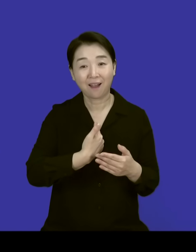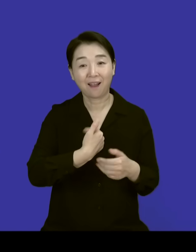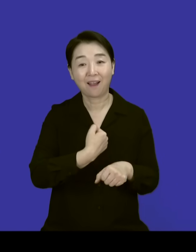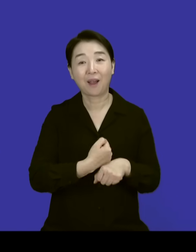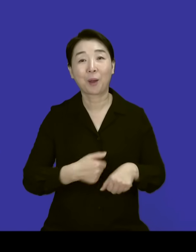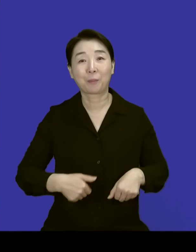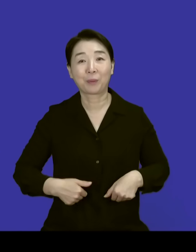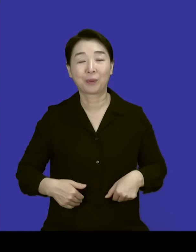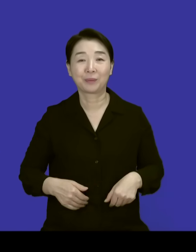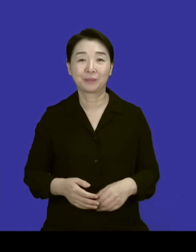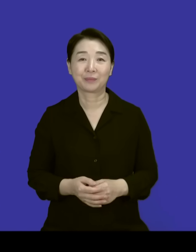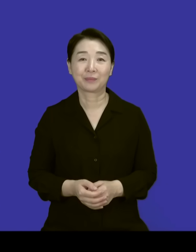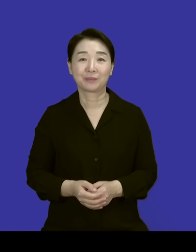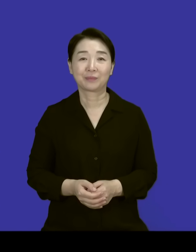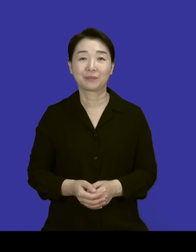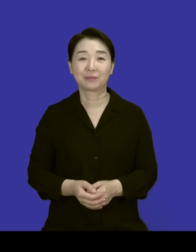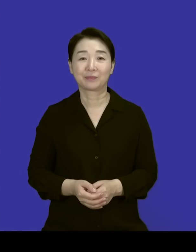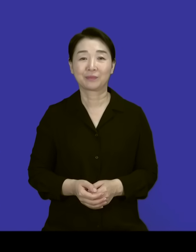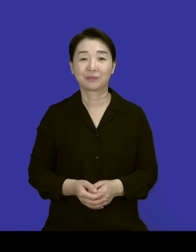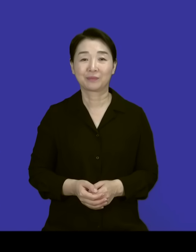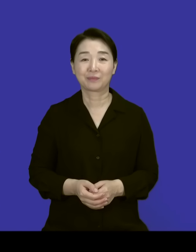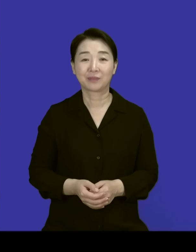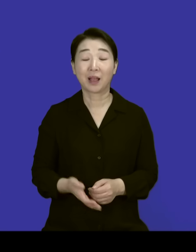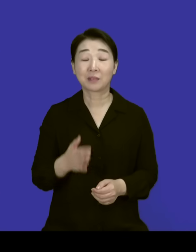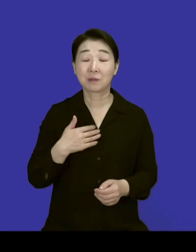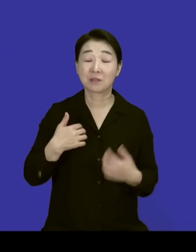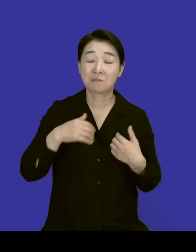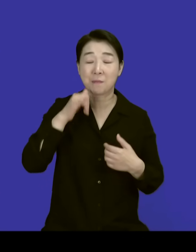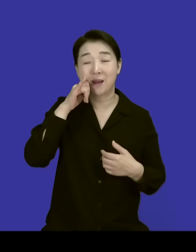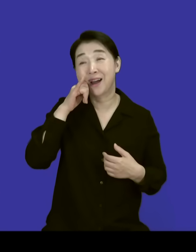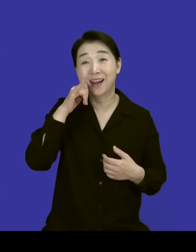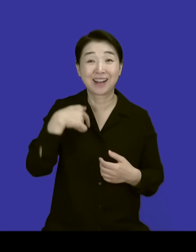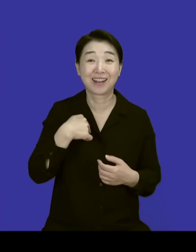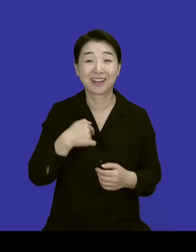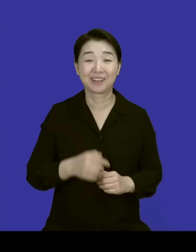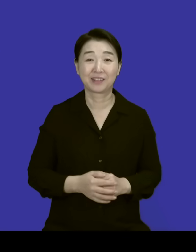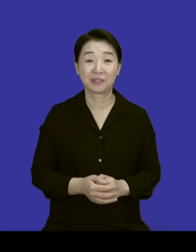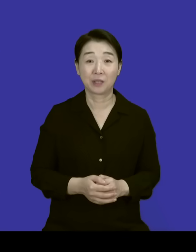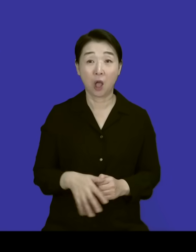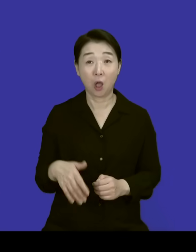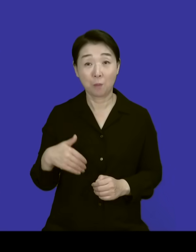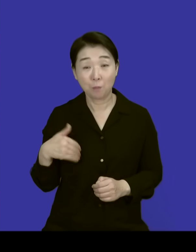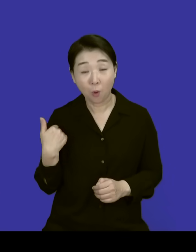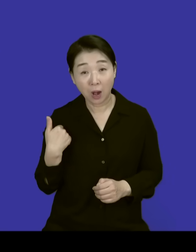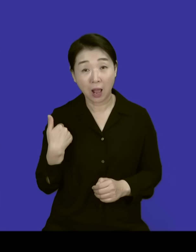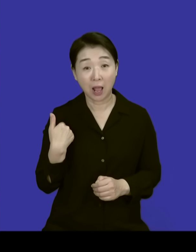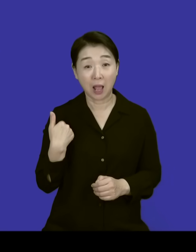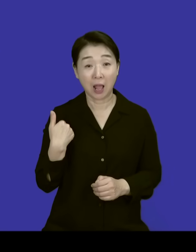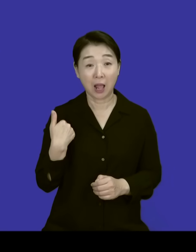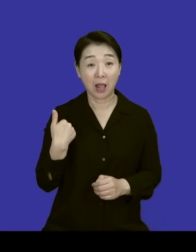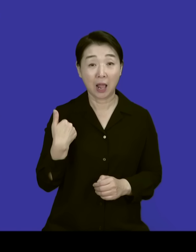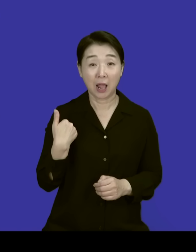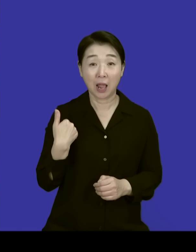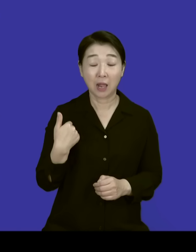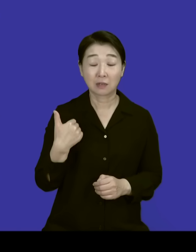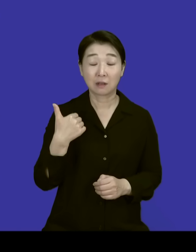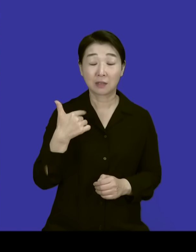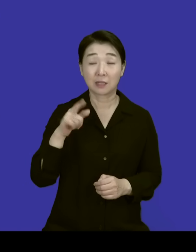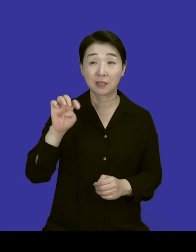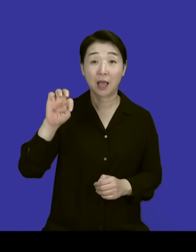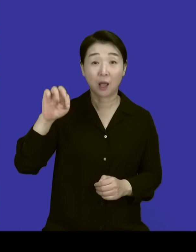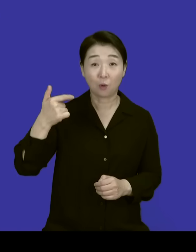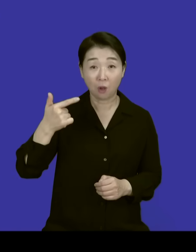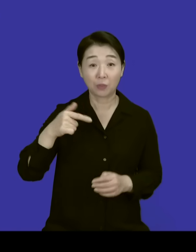하려면. 예. 근데 정말 재밌었거든요. 전요. 그게. 그럼 모르면 이제 맨날 낙원생가 가서 또 물어보고 계속 했겠네요. 하루에 2번,